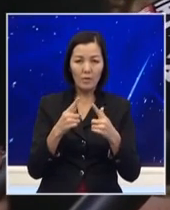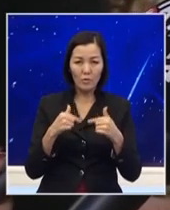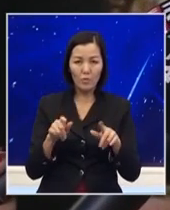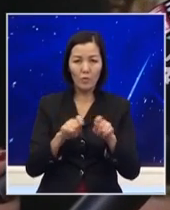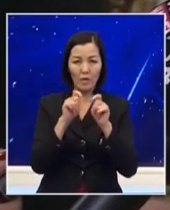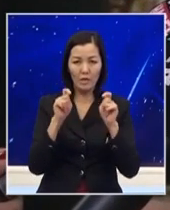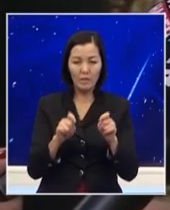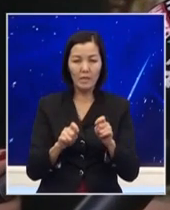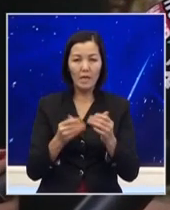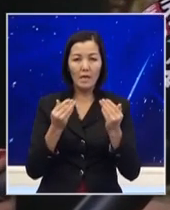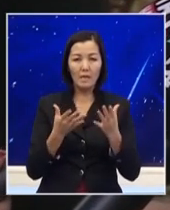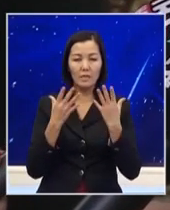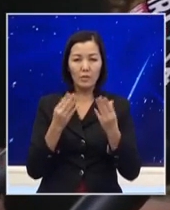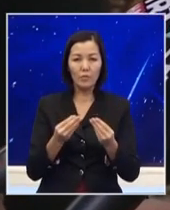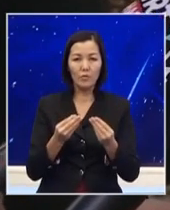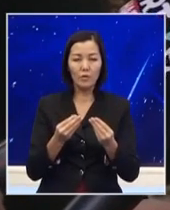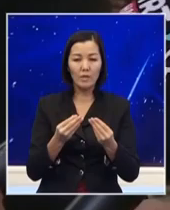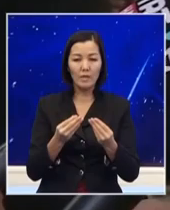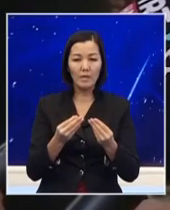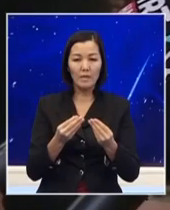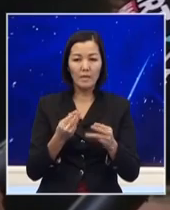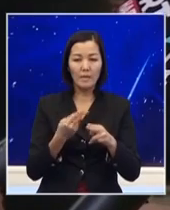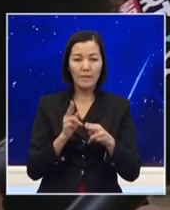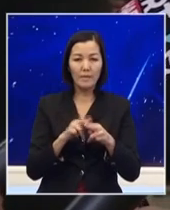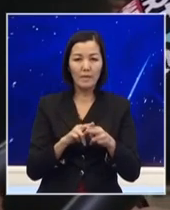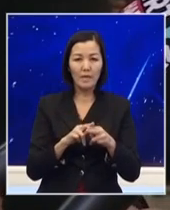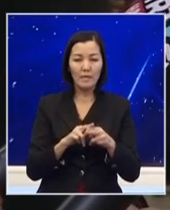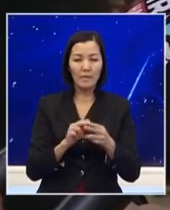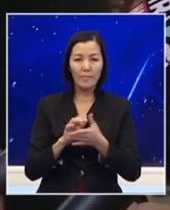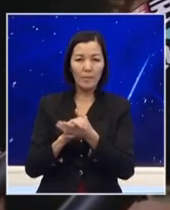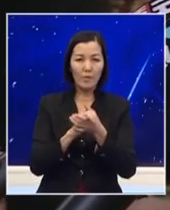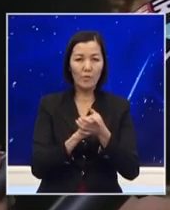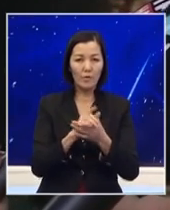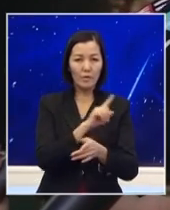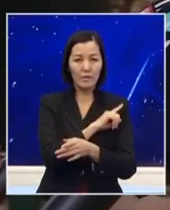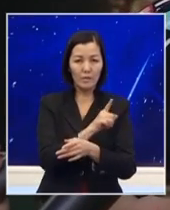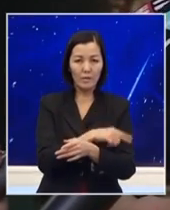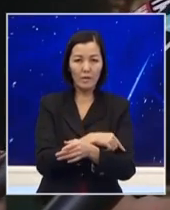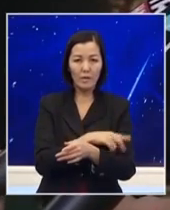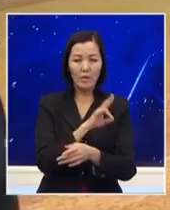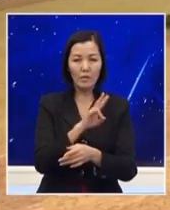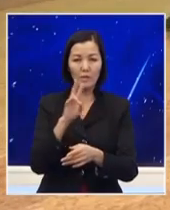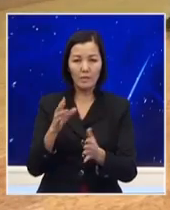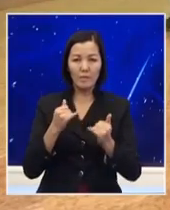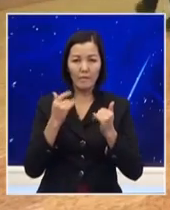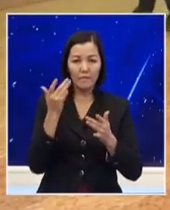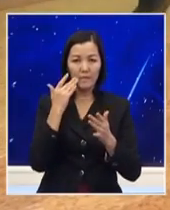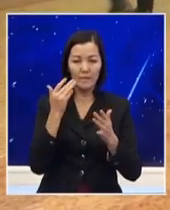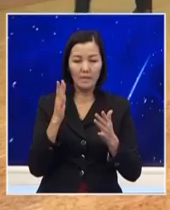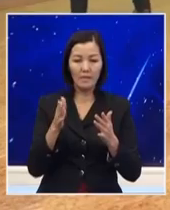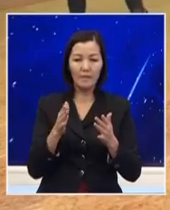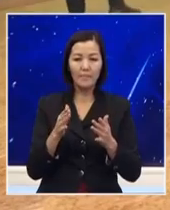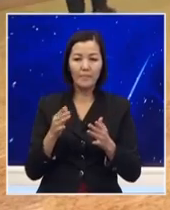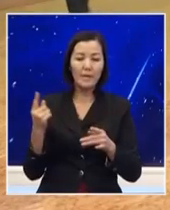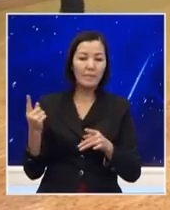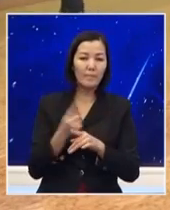жалпы алтын арқа үзіліп қалған осы бауырластықты бекемдеуші тұғырлы тұлға ретінде бағаланады. Бірінде бірінші